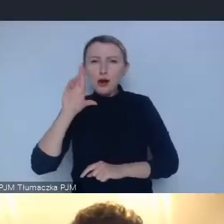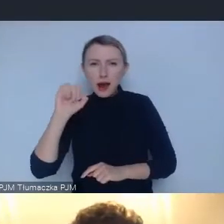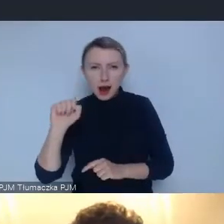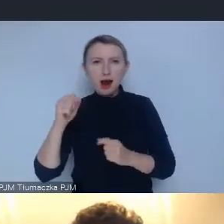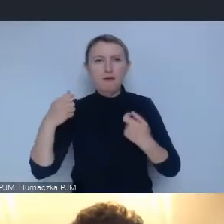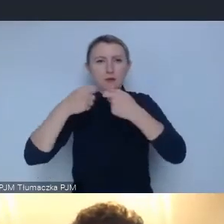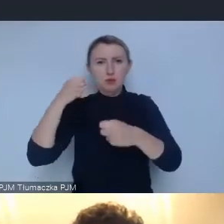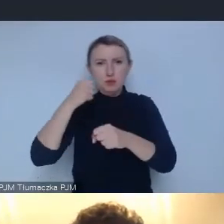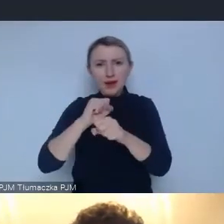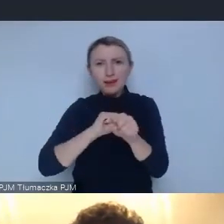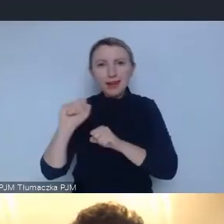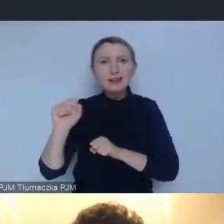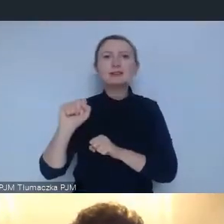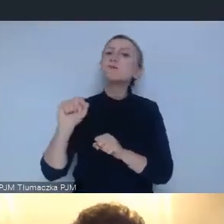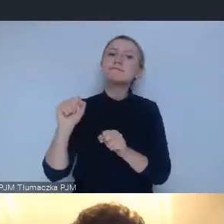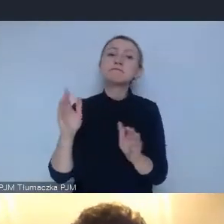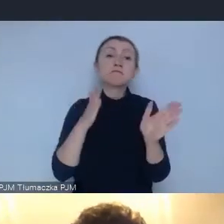z